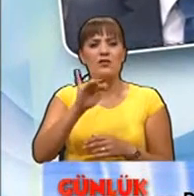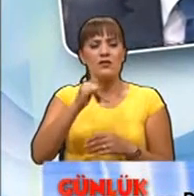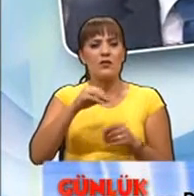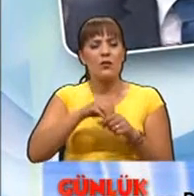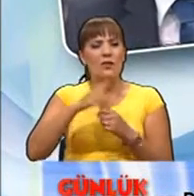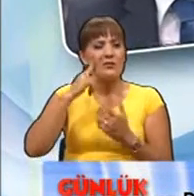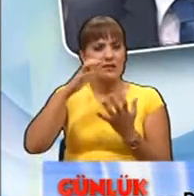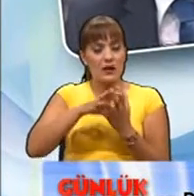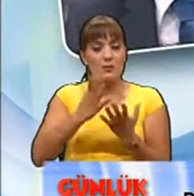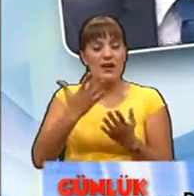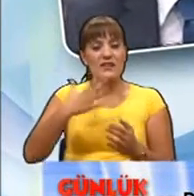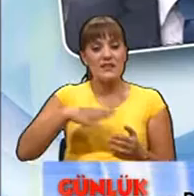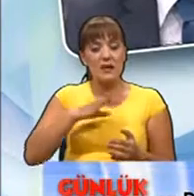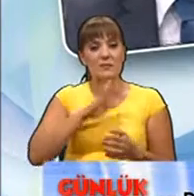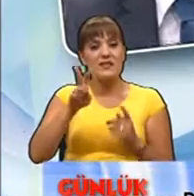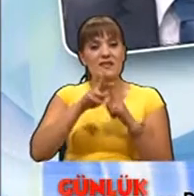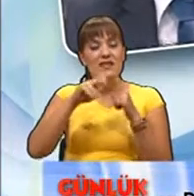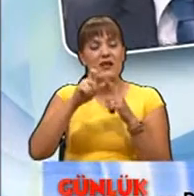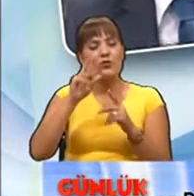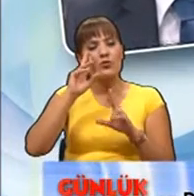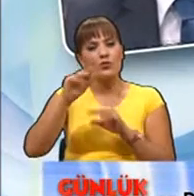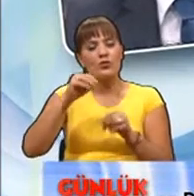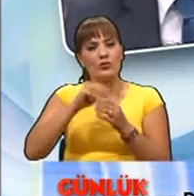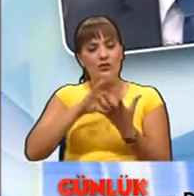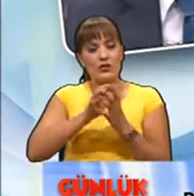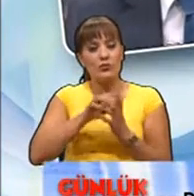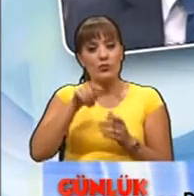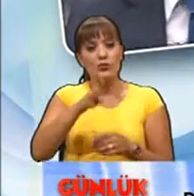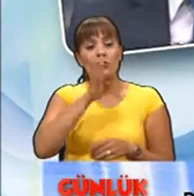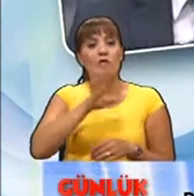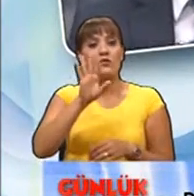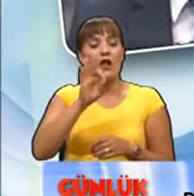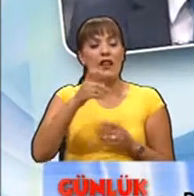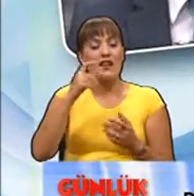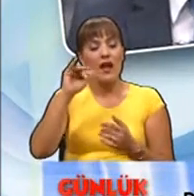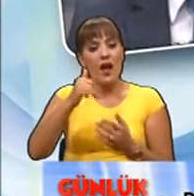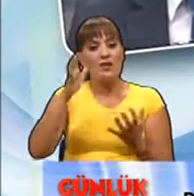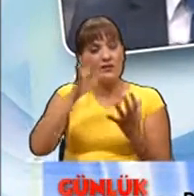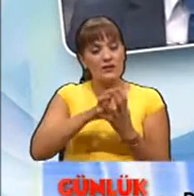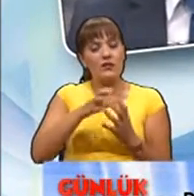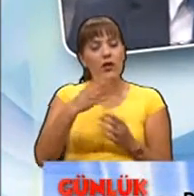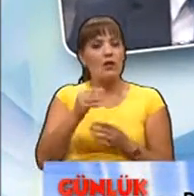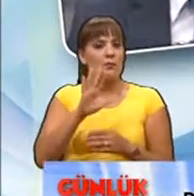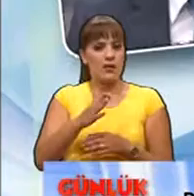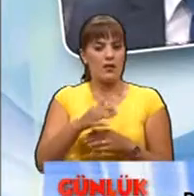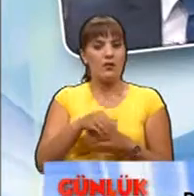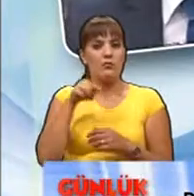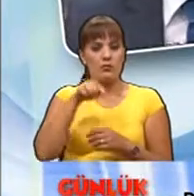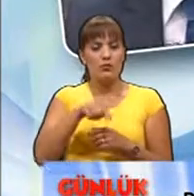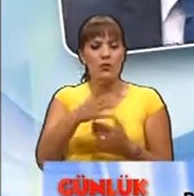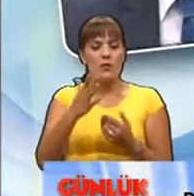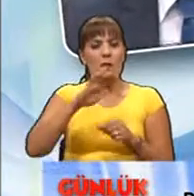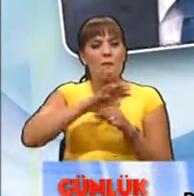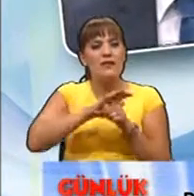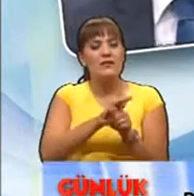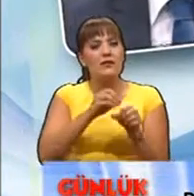kuvvet uyguluyoruz. Hı-hı. Ama istemsiz kasılma, uyku esnasındaki kasılmalarda bu 450 kilograma kadar çıkabiliyor. Oo, gerçekten ki çok bu büyük yani bir bası